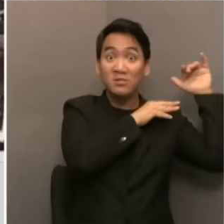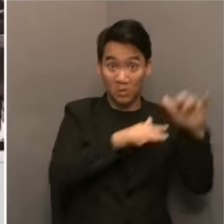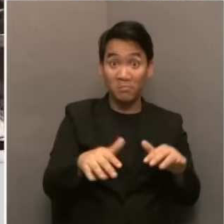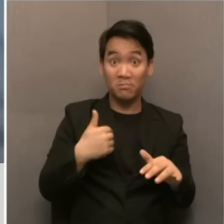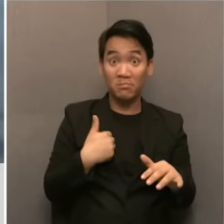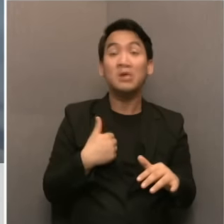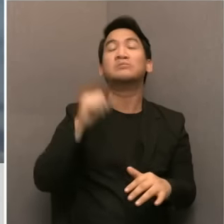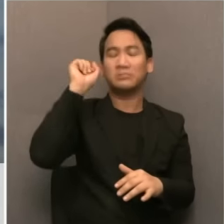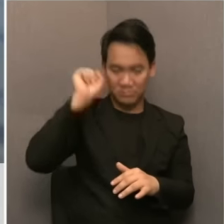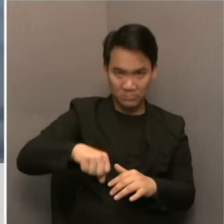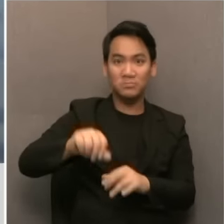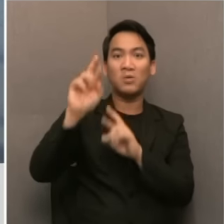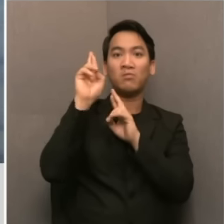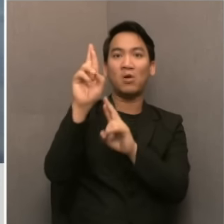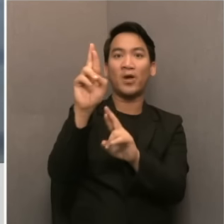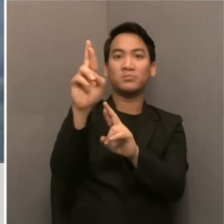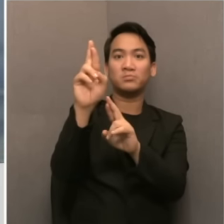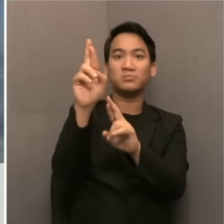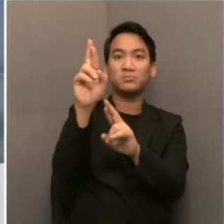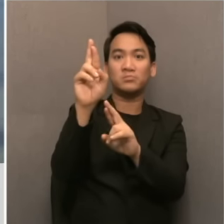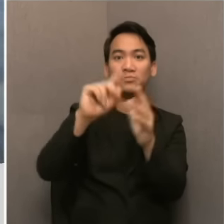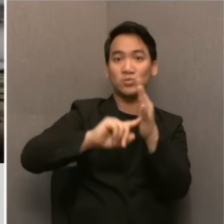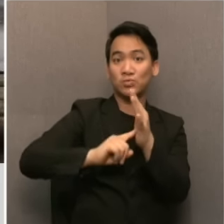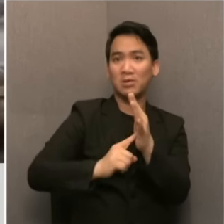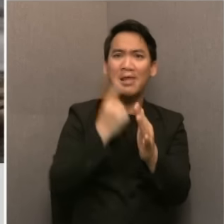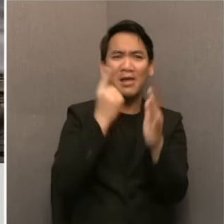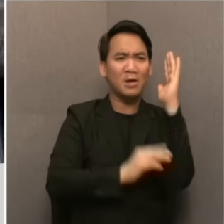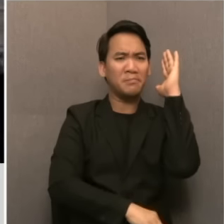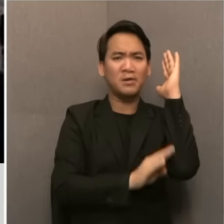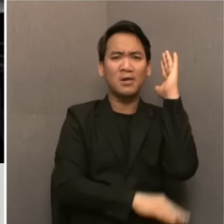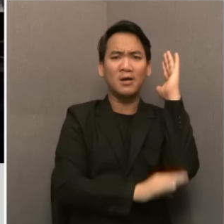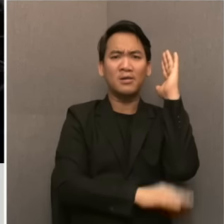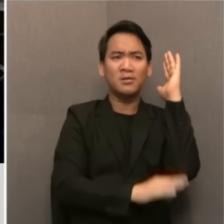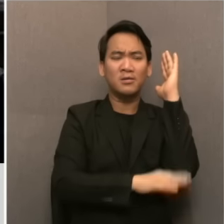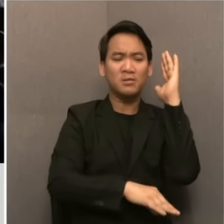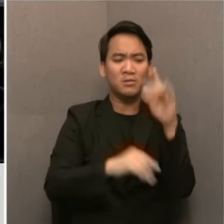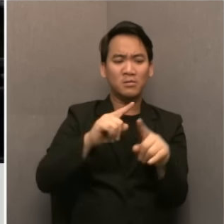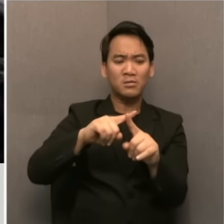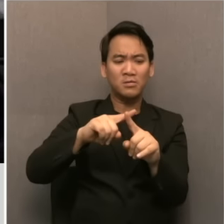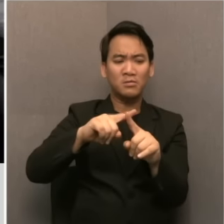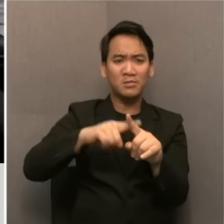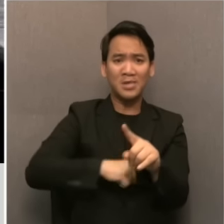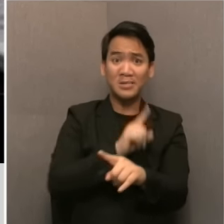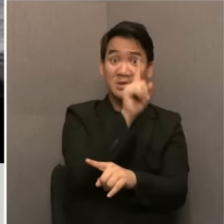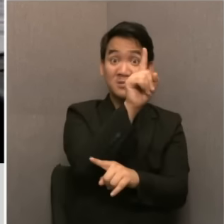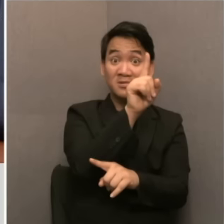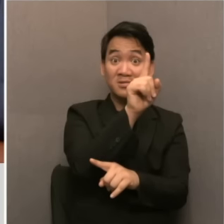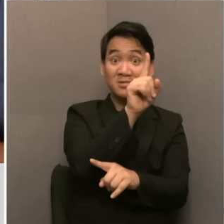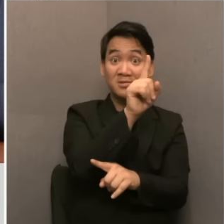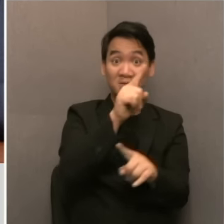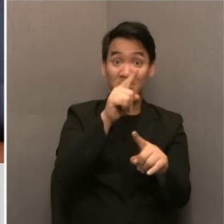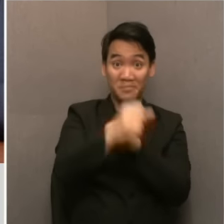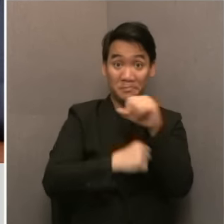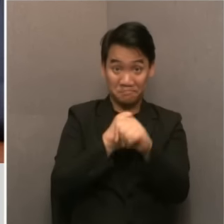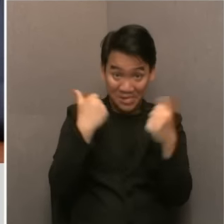องระวังเลยครับเพราะว่าช่วงแรกเนี่ยเนื่องจากว่าภาคใต้เองตั้งแต่ต้นปีมาจนถึงปัจจุบันปริมาณฝนของภาคใต้เนี่ย